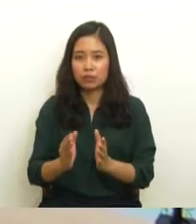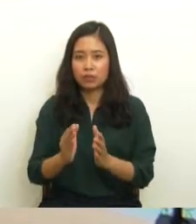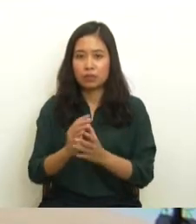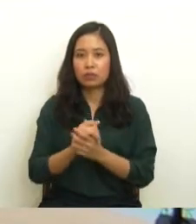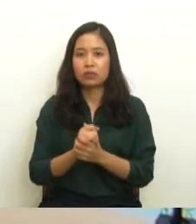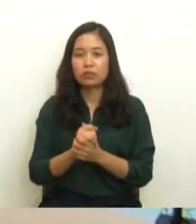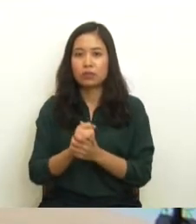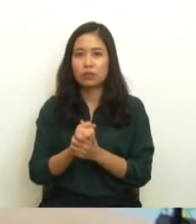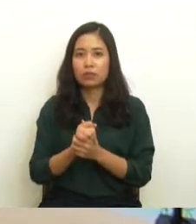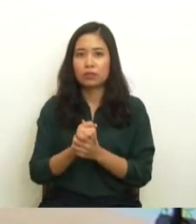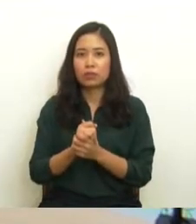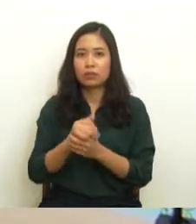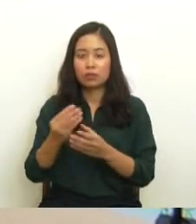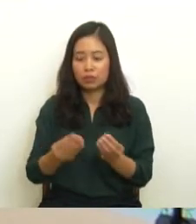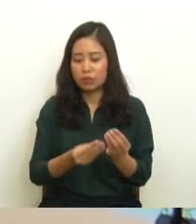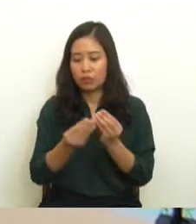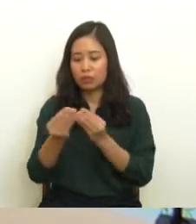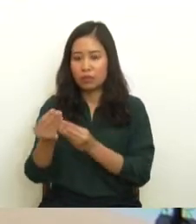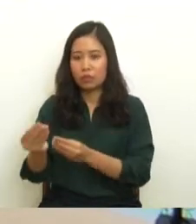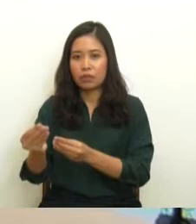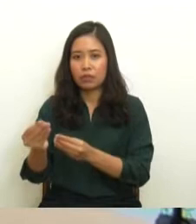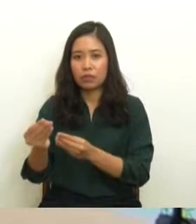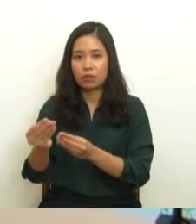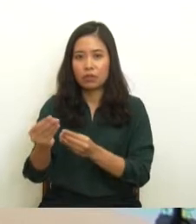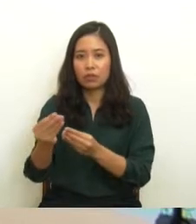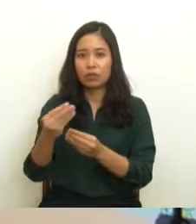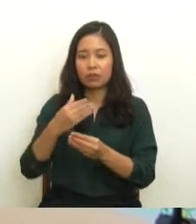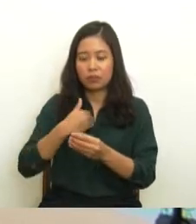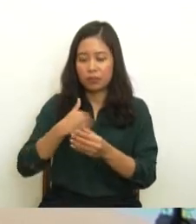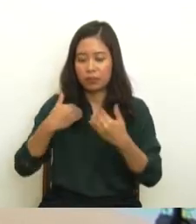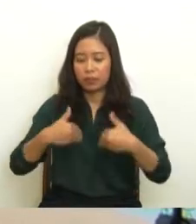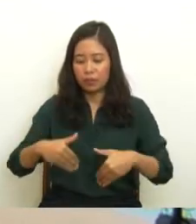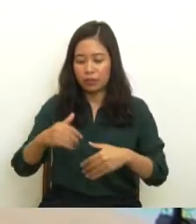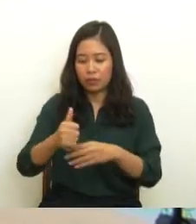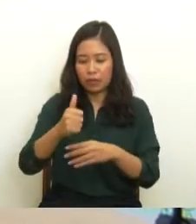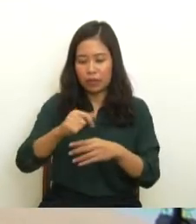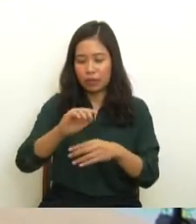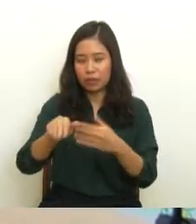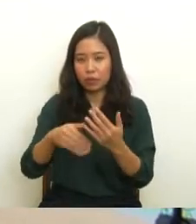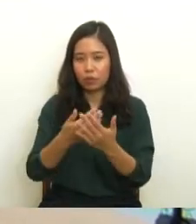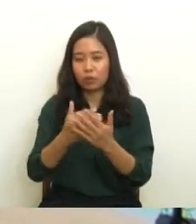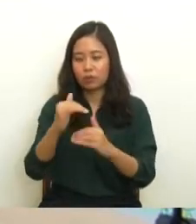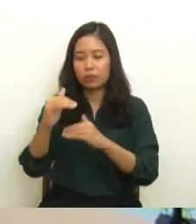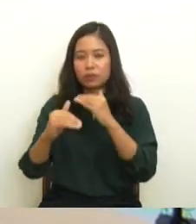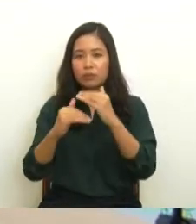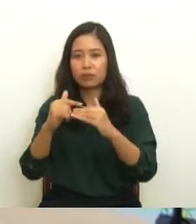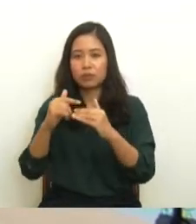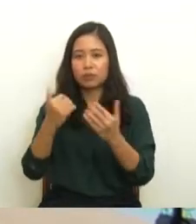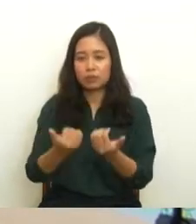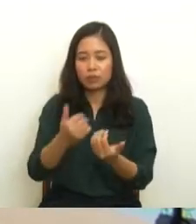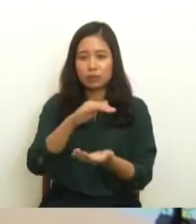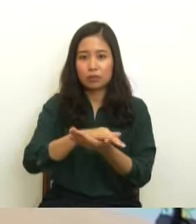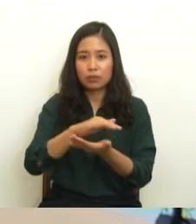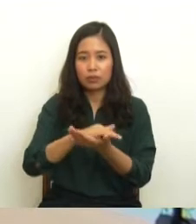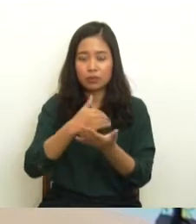ตุ้นด้กันให้ทุมใจคือมีตราและมีป้ายป้ายว่ารู้เรีนนี้ได้รับการ